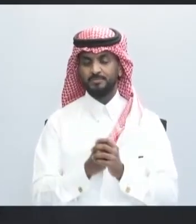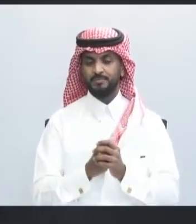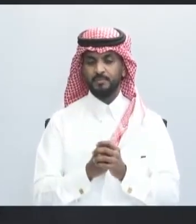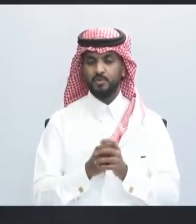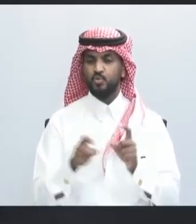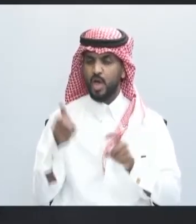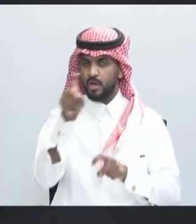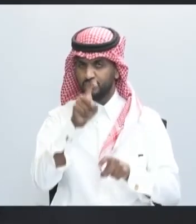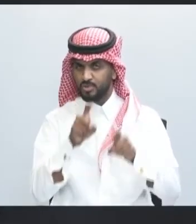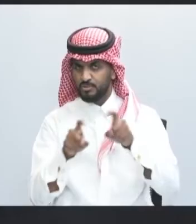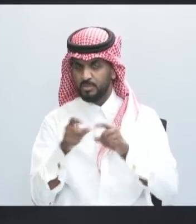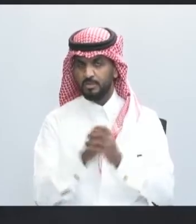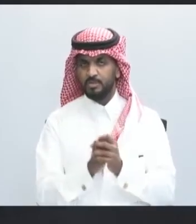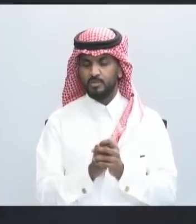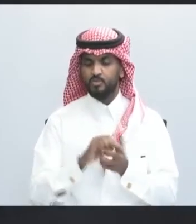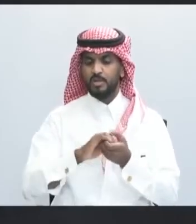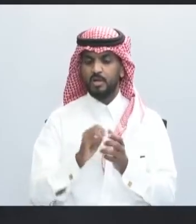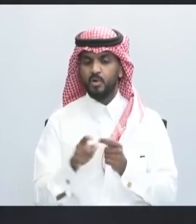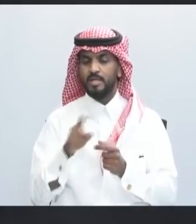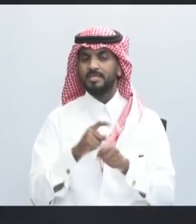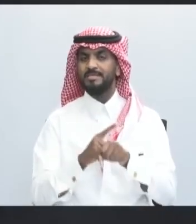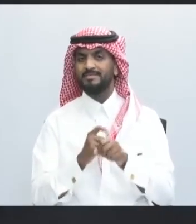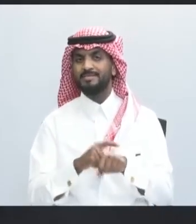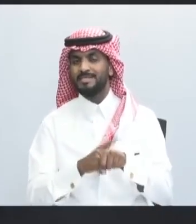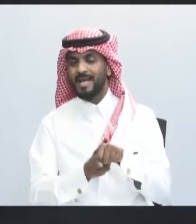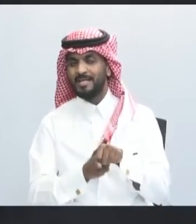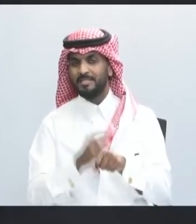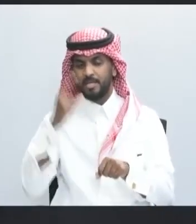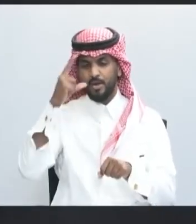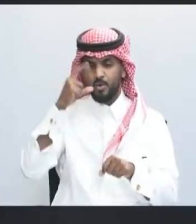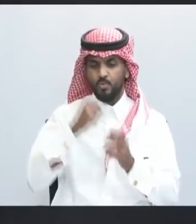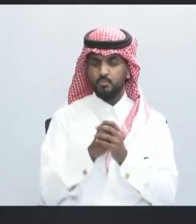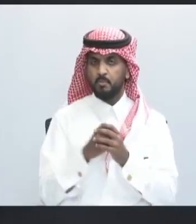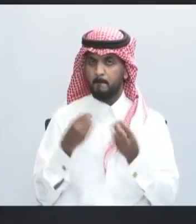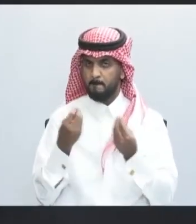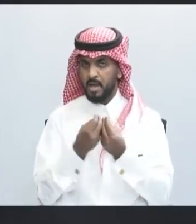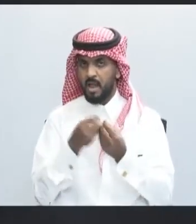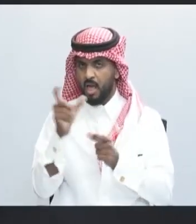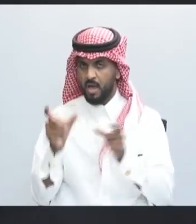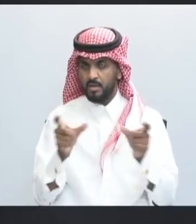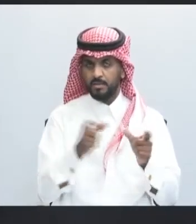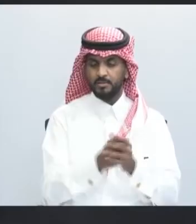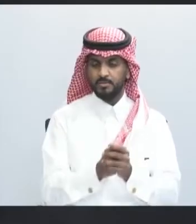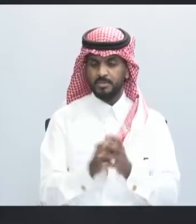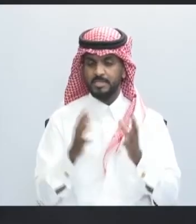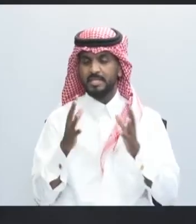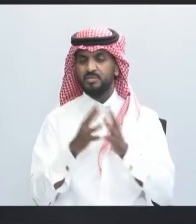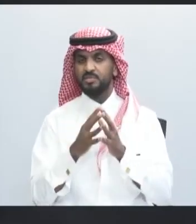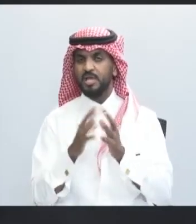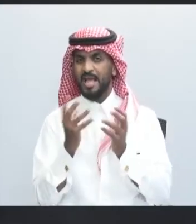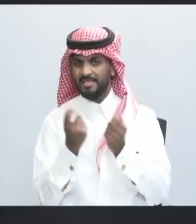ونناقش سويا حول عدد ساعات النوم مع الاخرين ونستنتج العدد